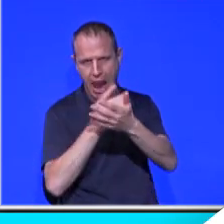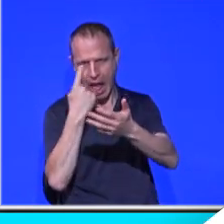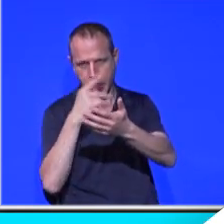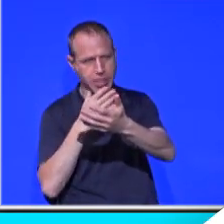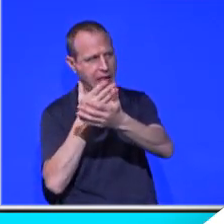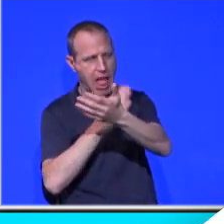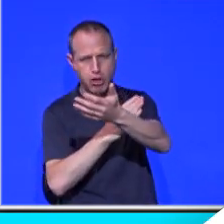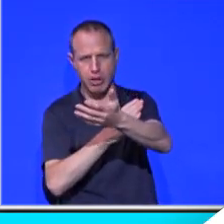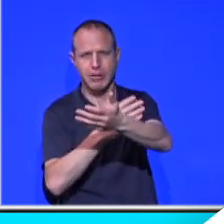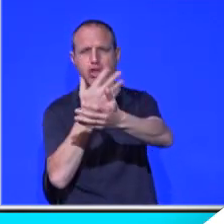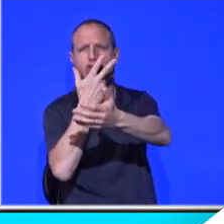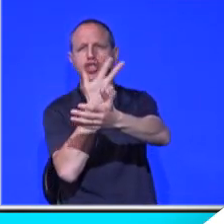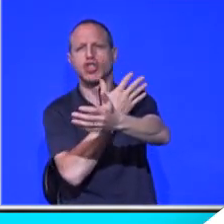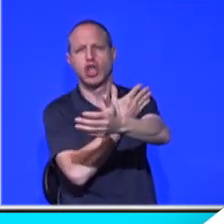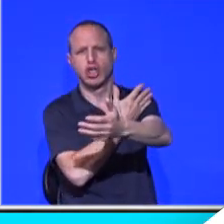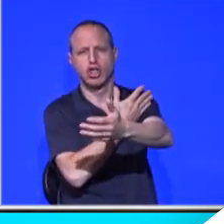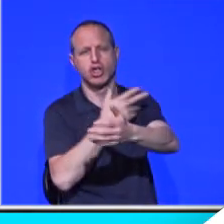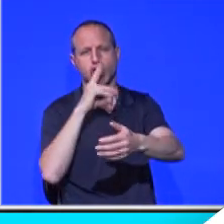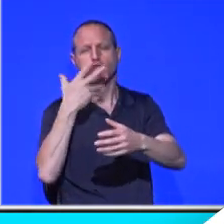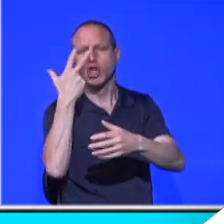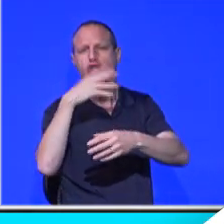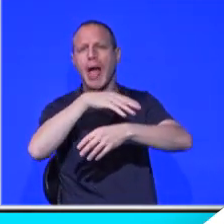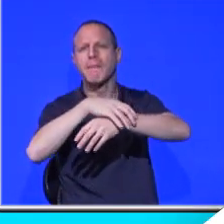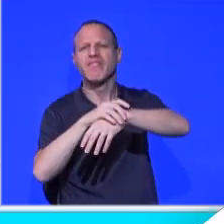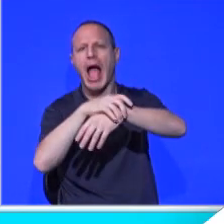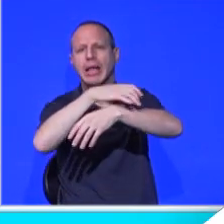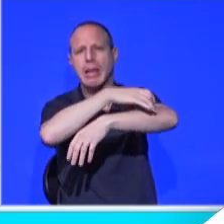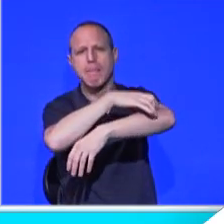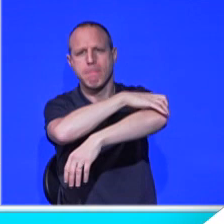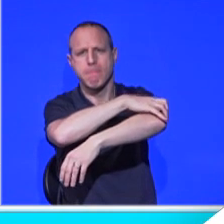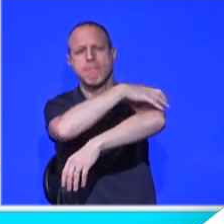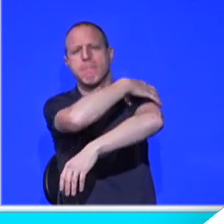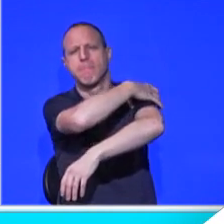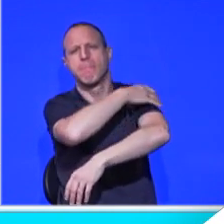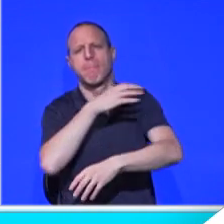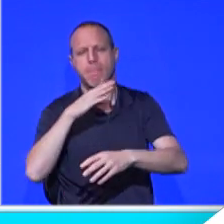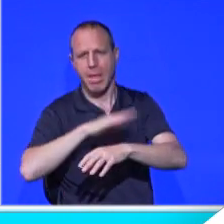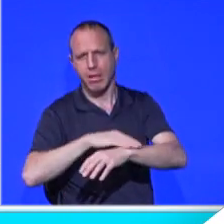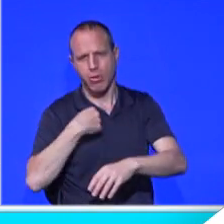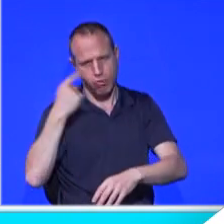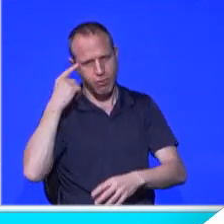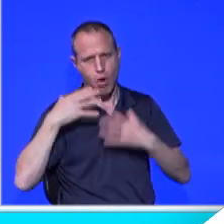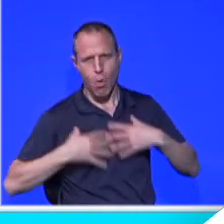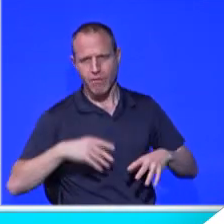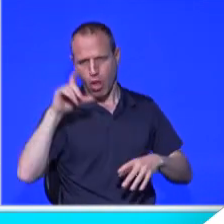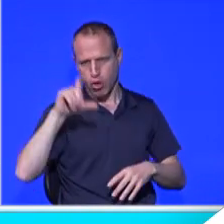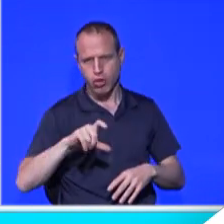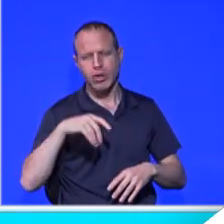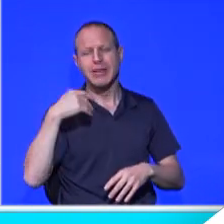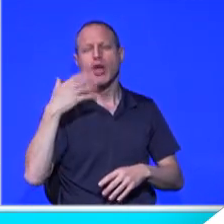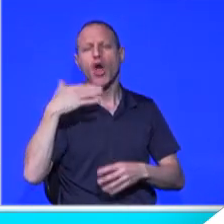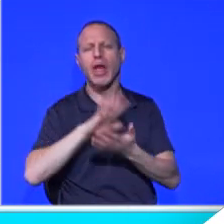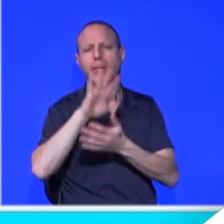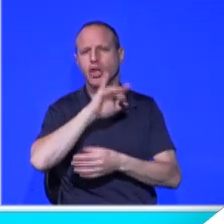שני, חלק שלישי, יש לי שלושה מפרקים ביד, נכון? אני חושב שלגוף האנושי בעוד כ-15 שנה יהיה מפרק